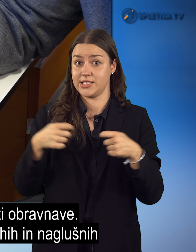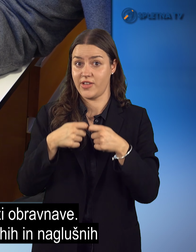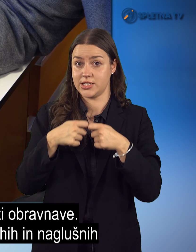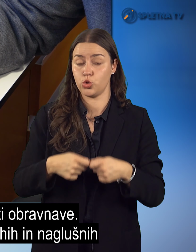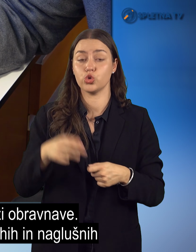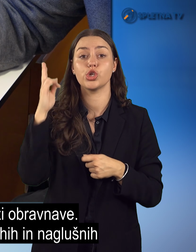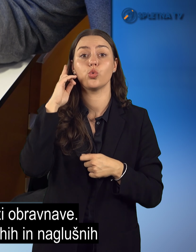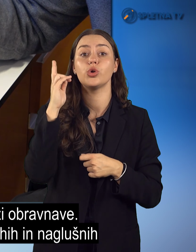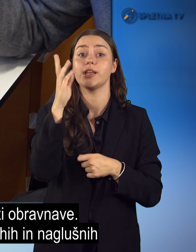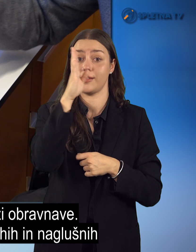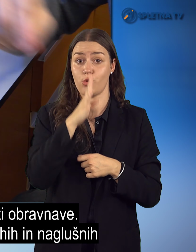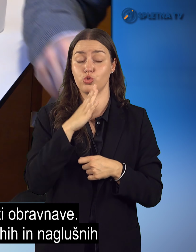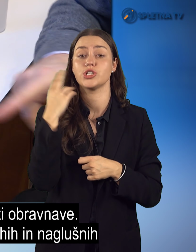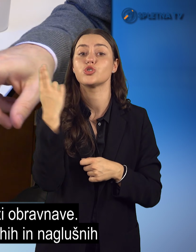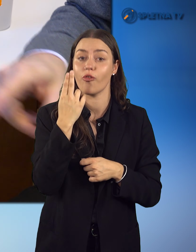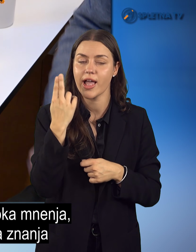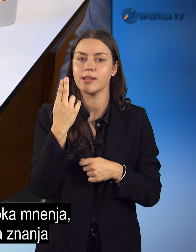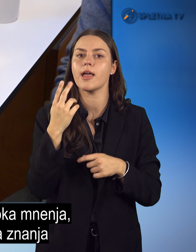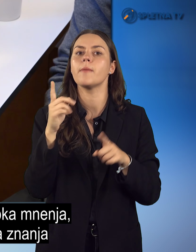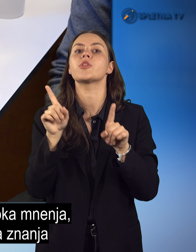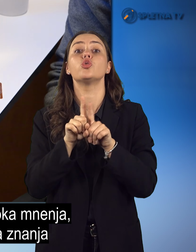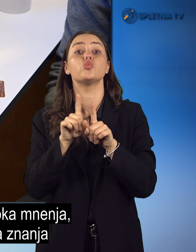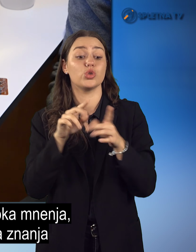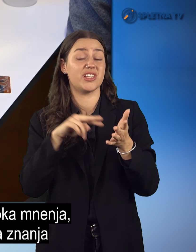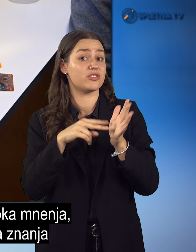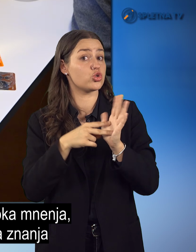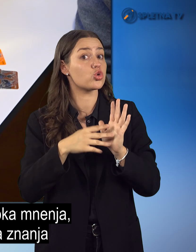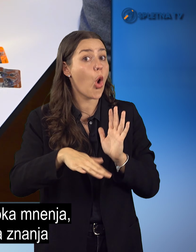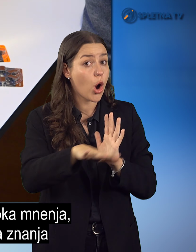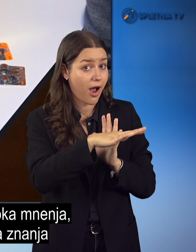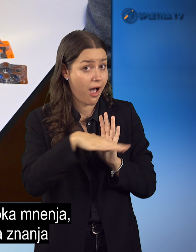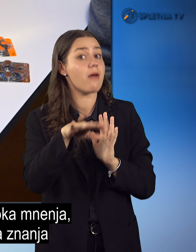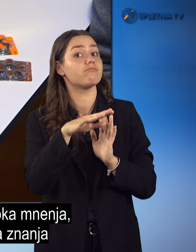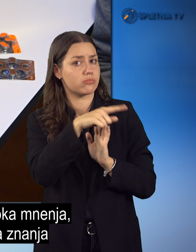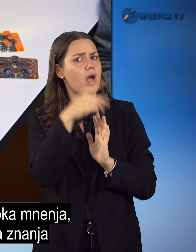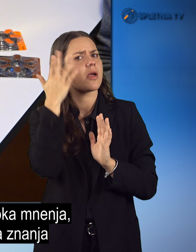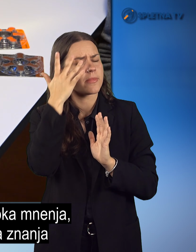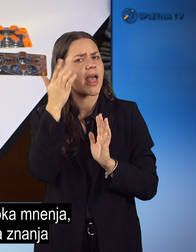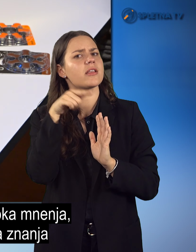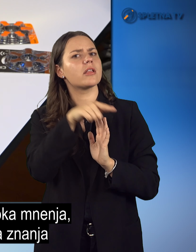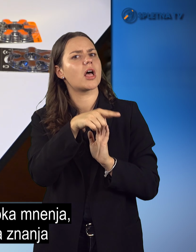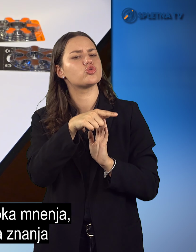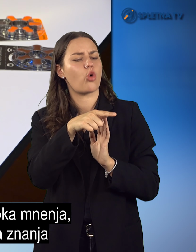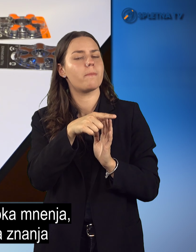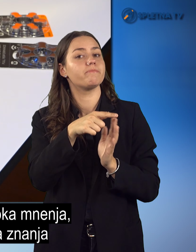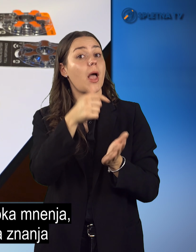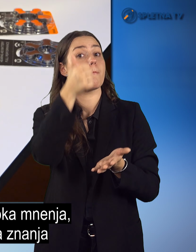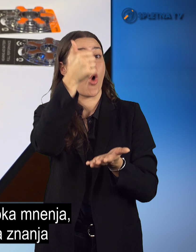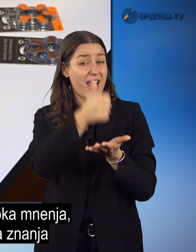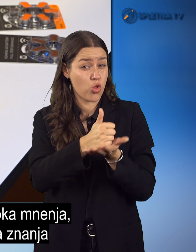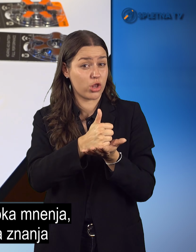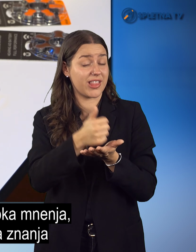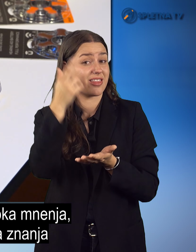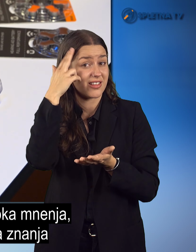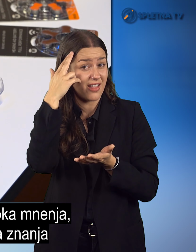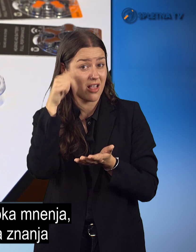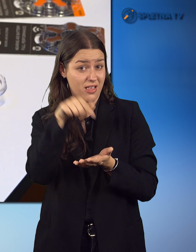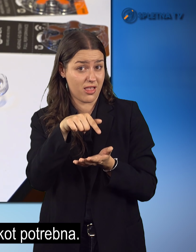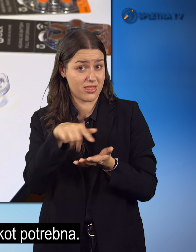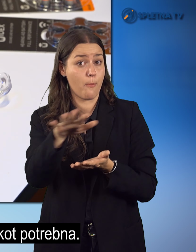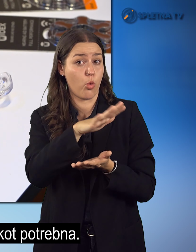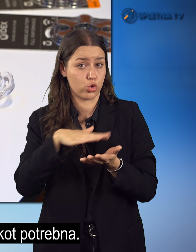Poleg Zveze društev gluhih in naglušnih Slovenije je tudi stroka mnenja, da so poenotena znanja na tem področju več